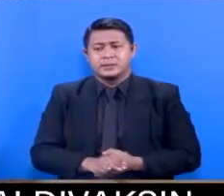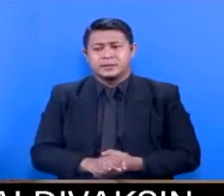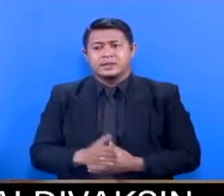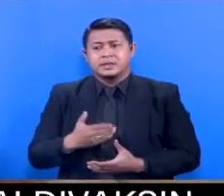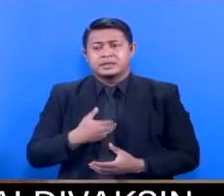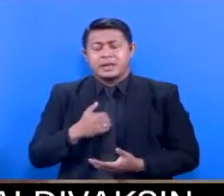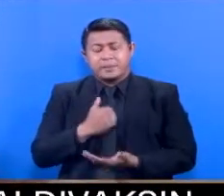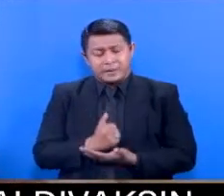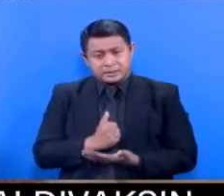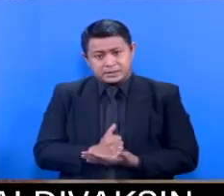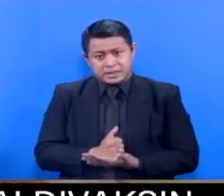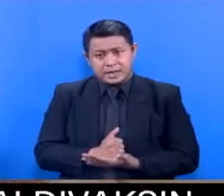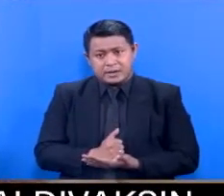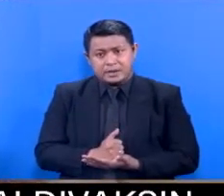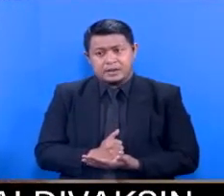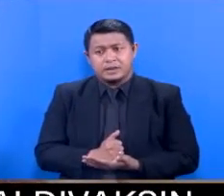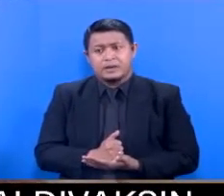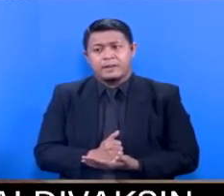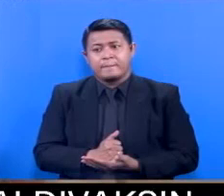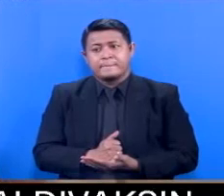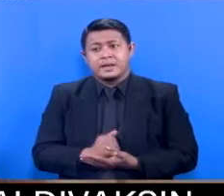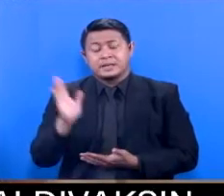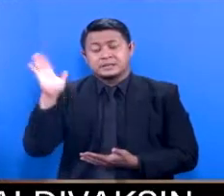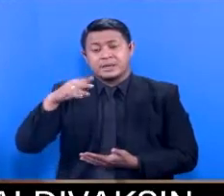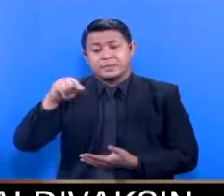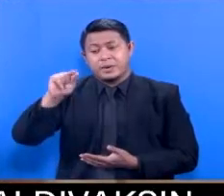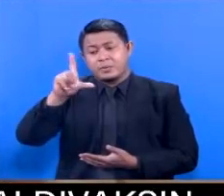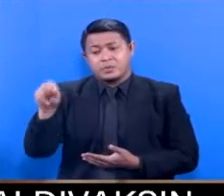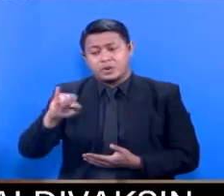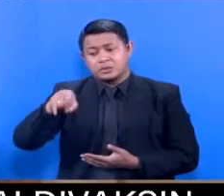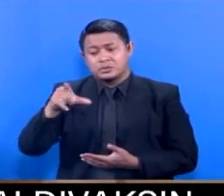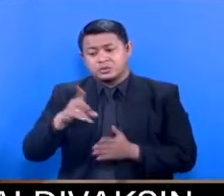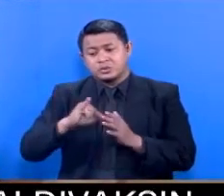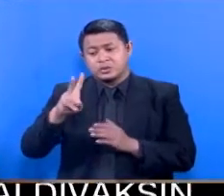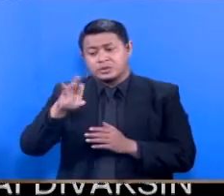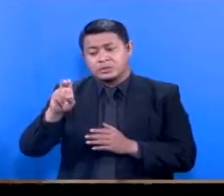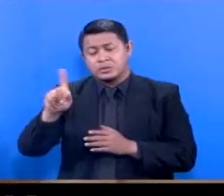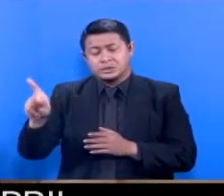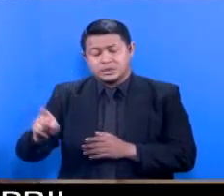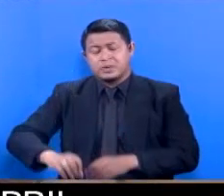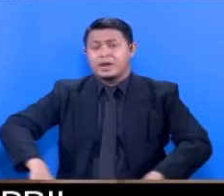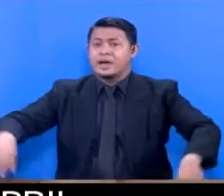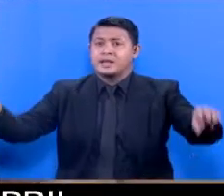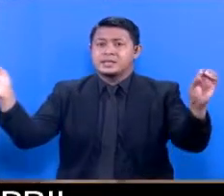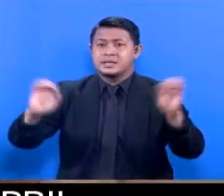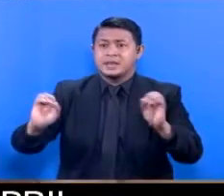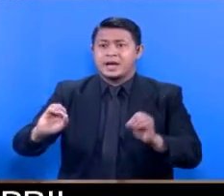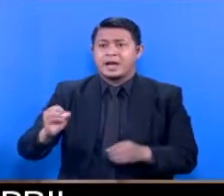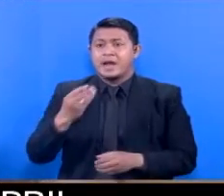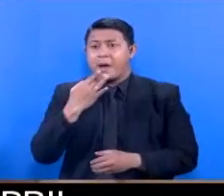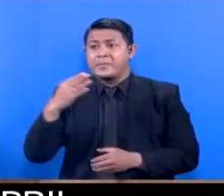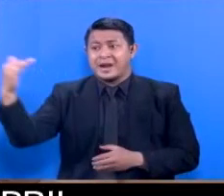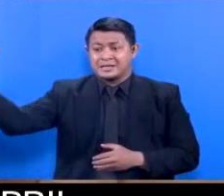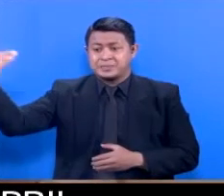Hai saya pastikan bahwa sampai bulan Juni 2021 tidak ada beras